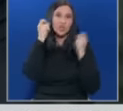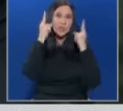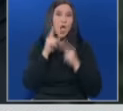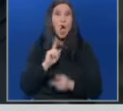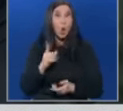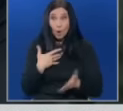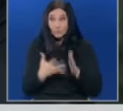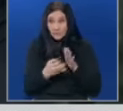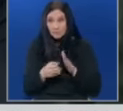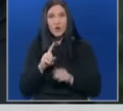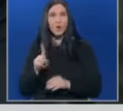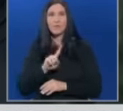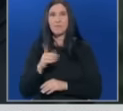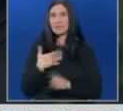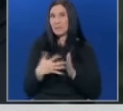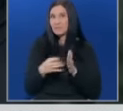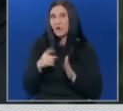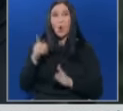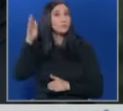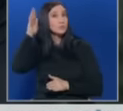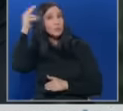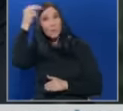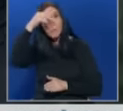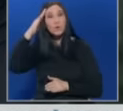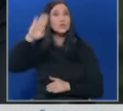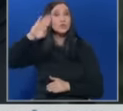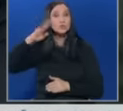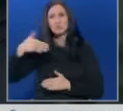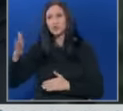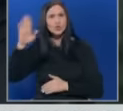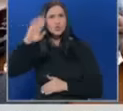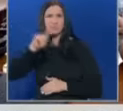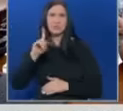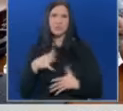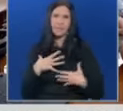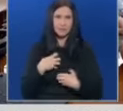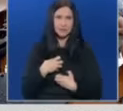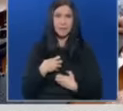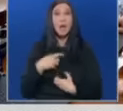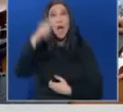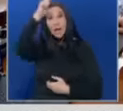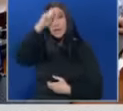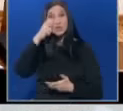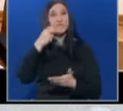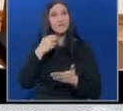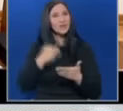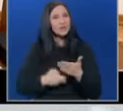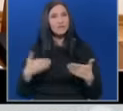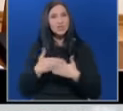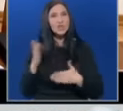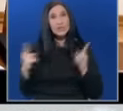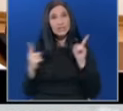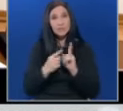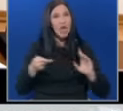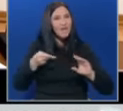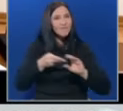ме записва, кой не ме записва, кой ме слуша, български служби, чужди служби, аз не се притеснявам. Гешев твърди, че вечерта след срещата